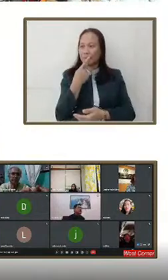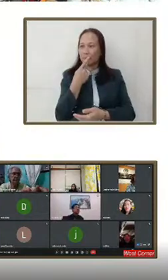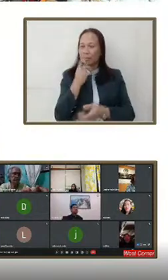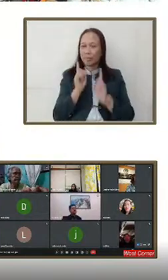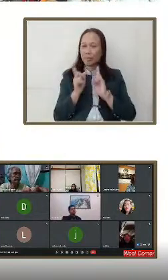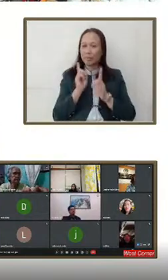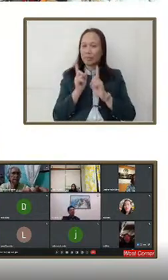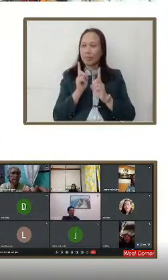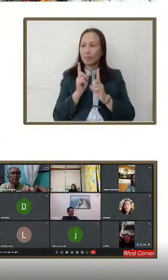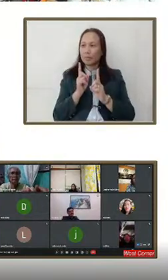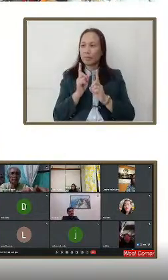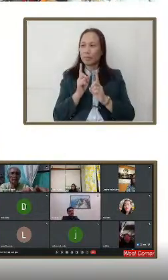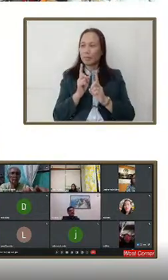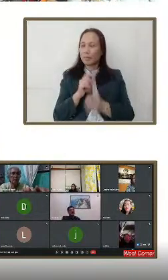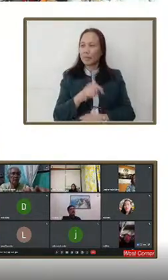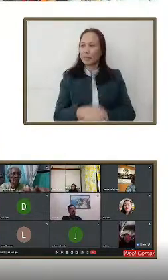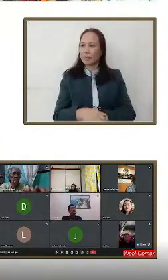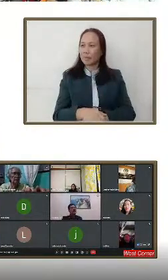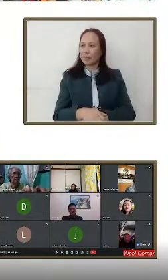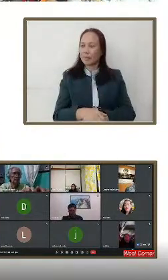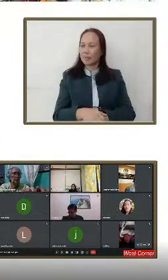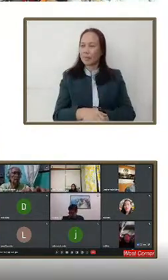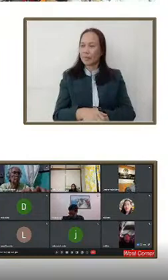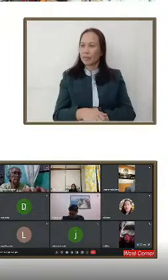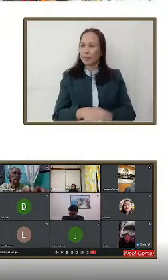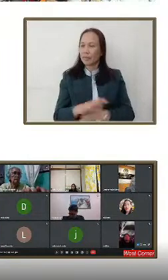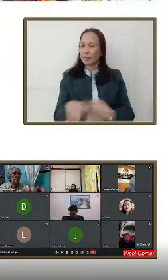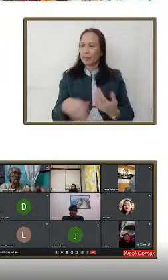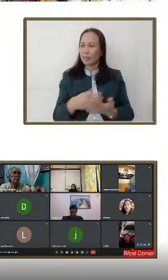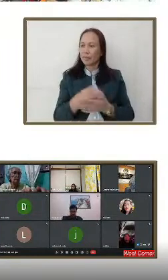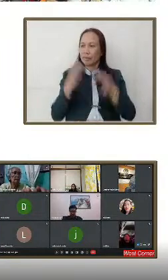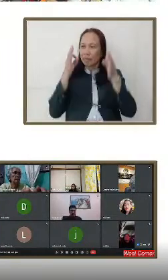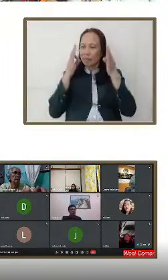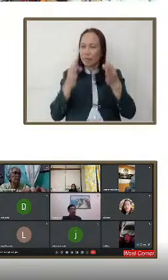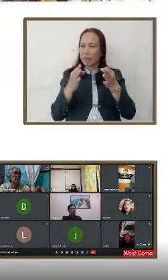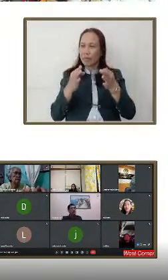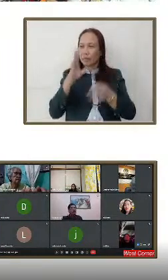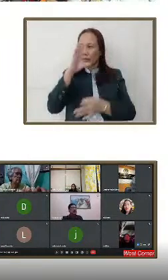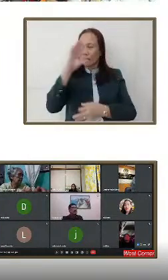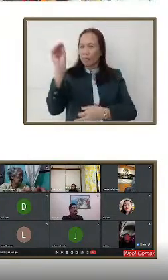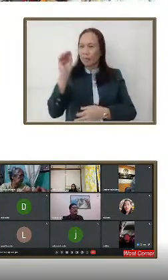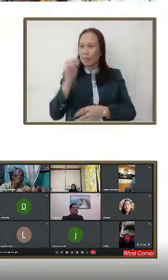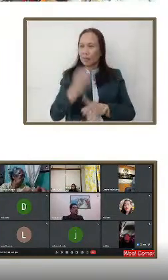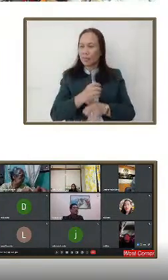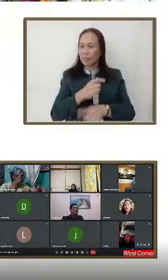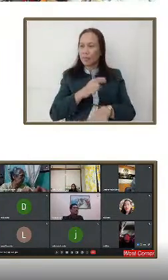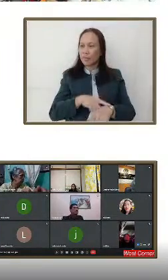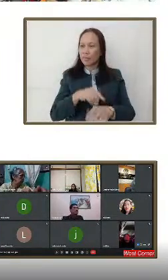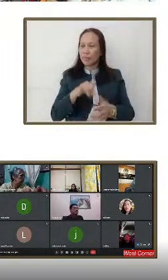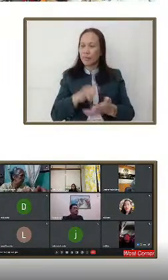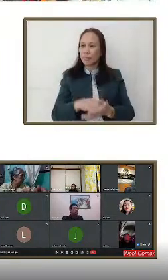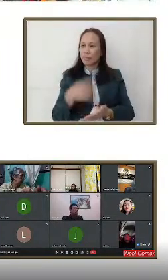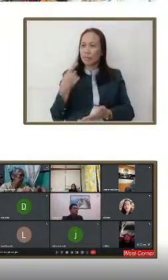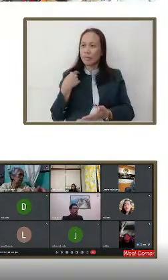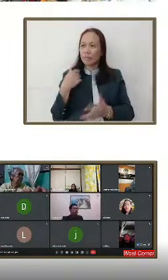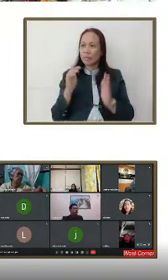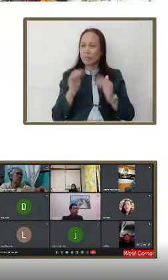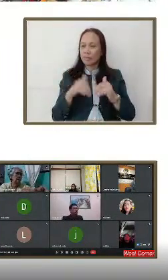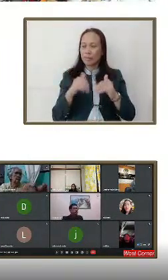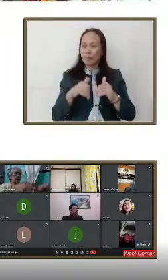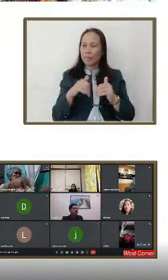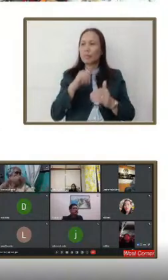ko si Chanel sa lahat ng mga team focus. Kayo mga lalaki, every time na meron kayong meeting, hindi kayo mauupo.